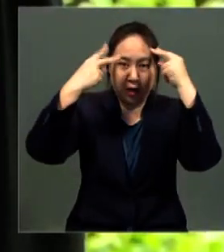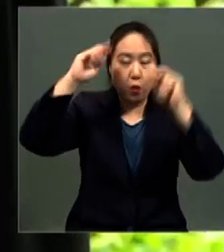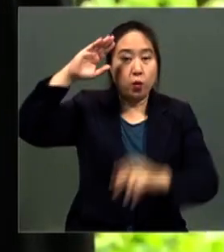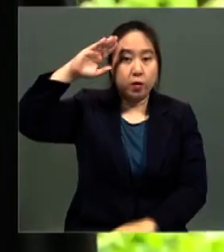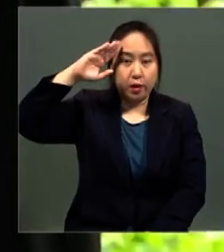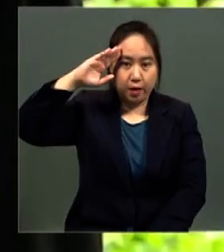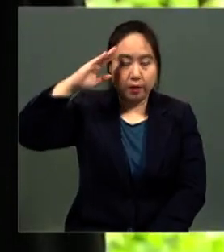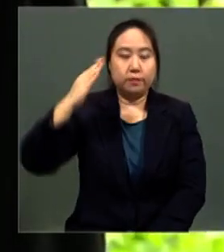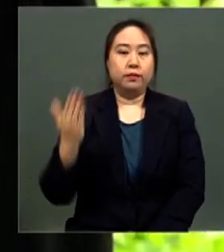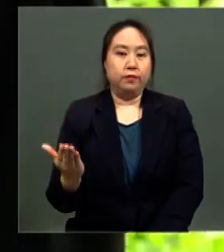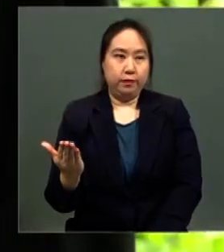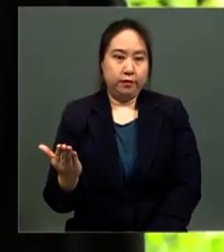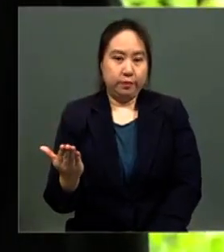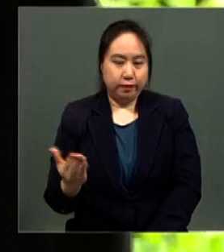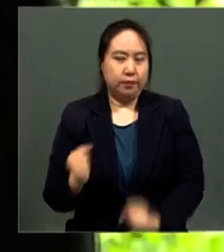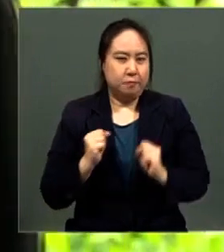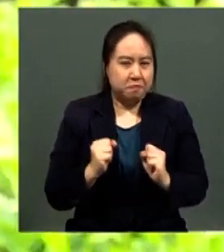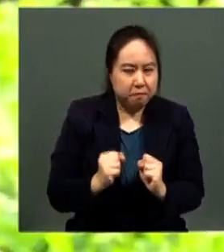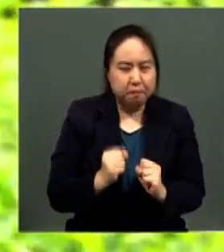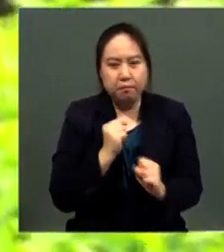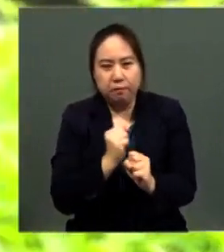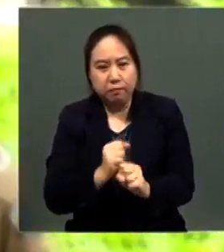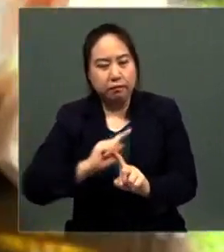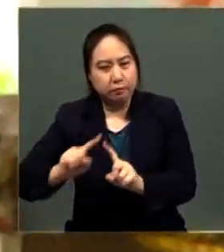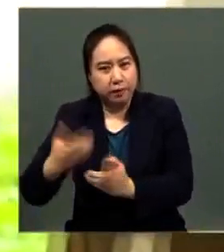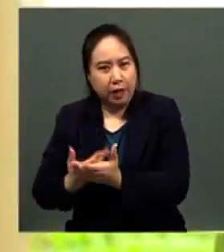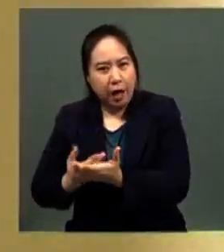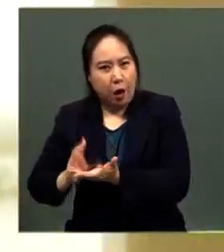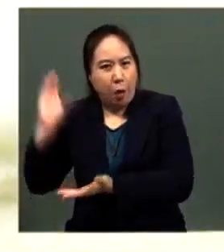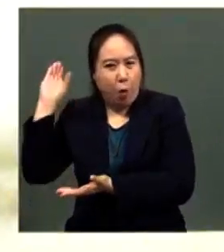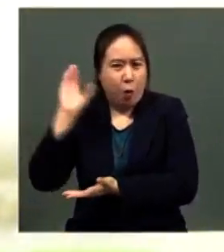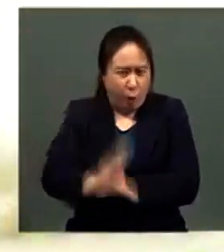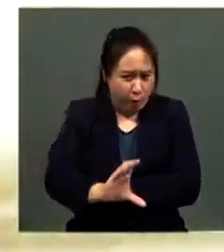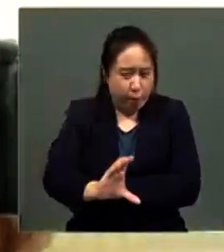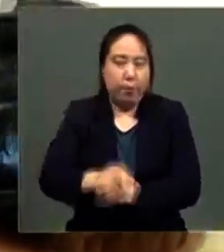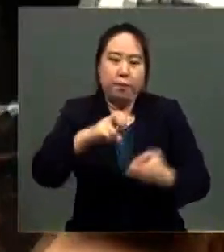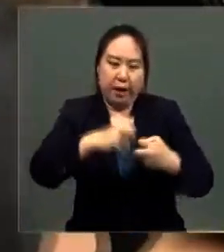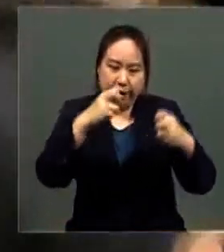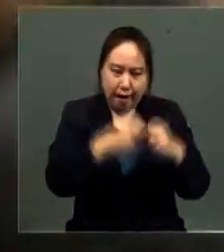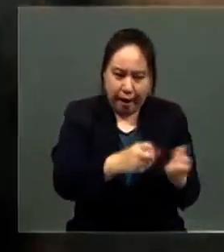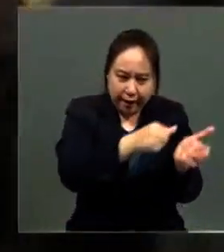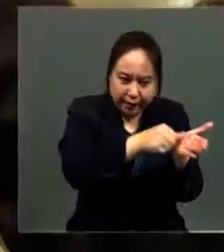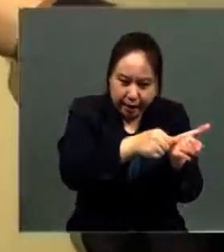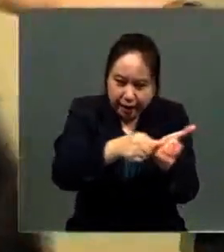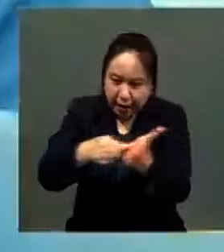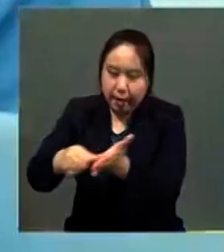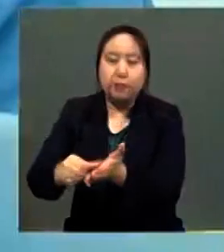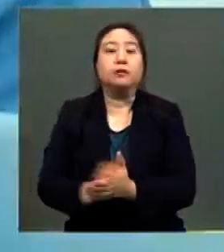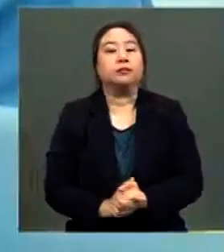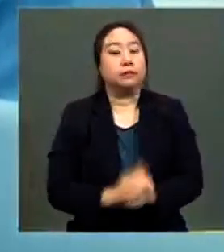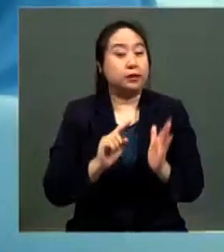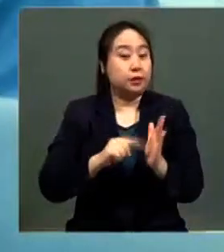ฐมนตรีได้ทุ่มสรรพกำลังและงบประมาณมหาศาลเร่งแก้ไขปัญหาเริ่มจาก